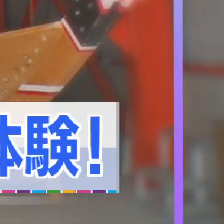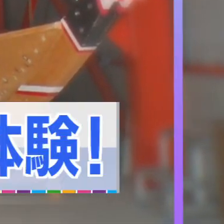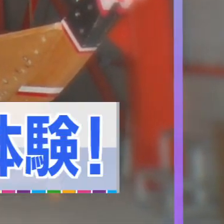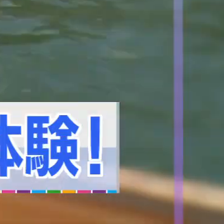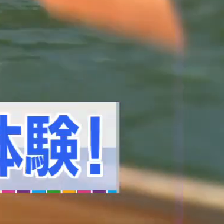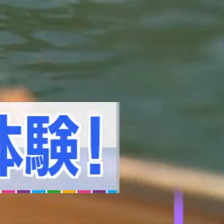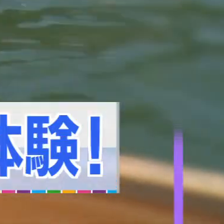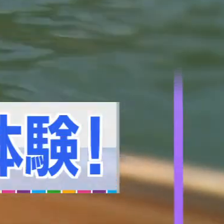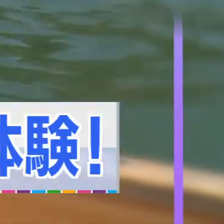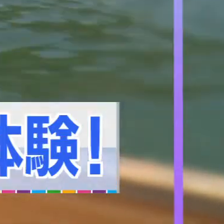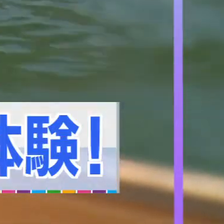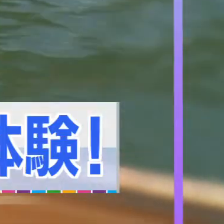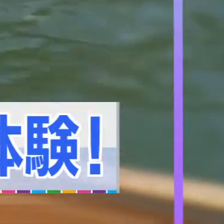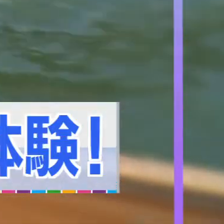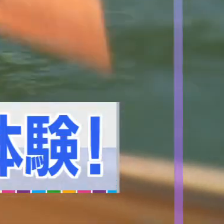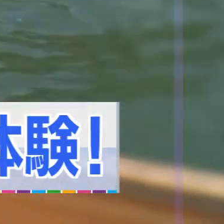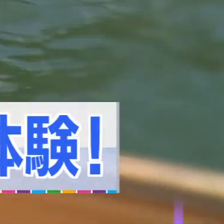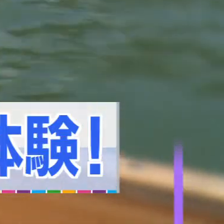か。